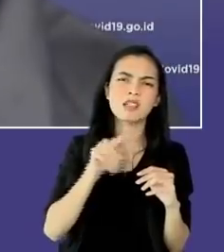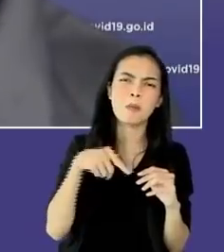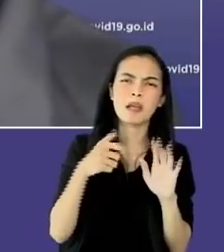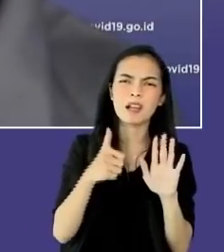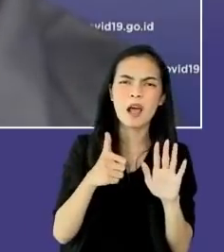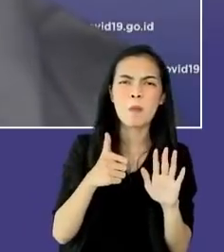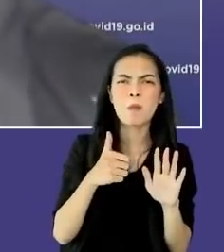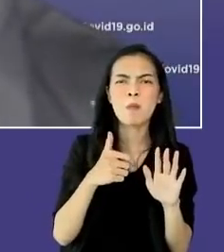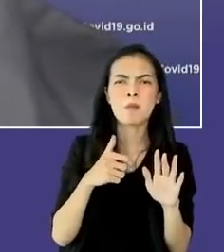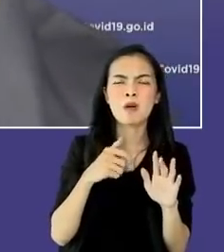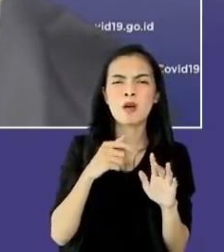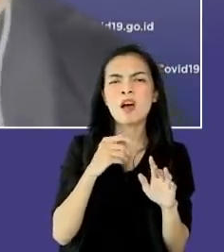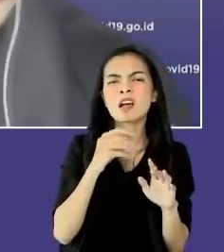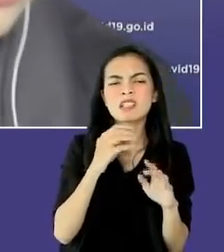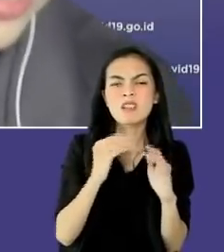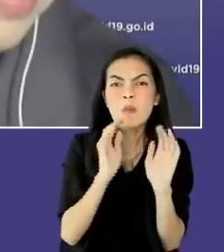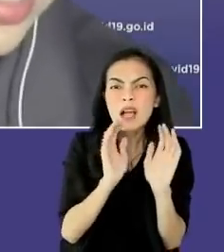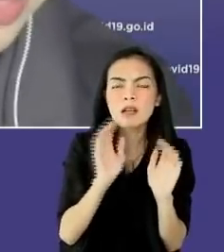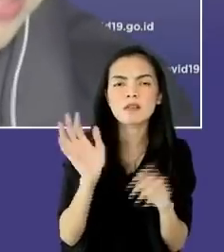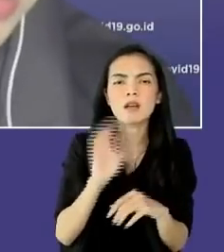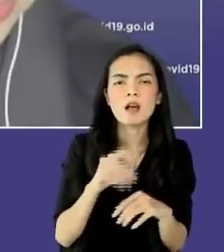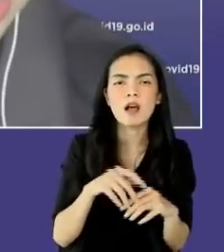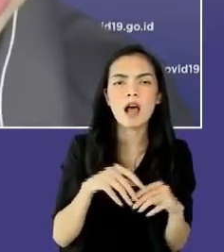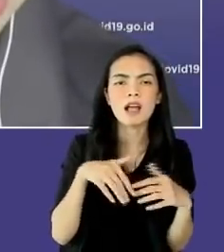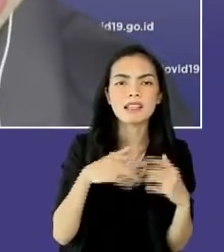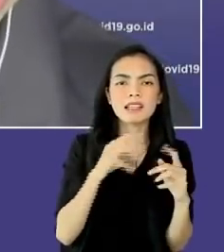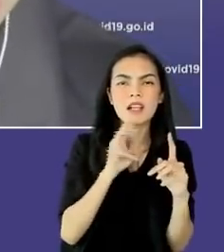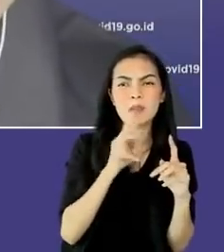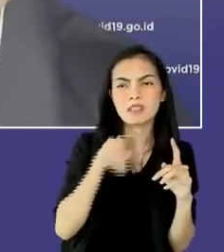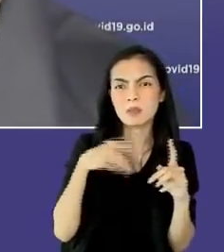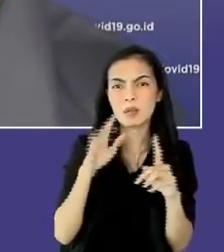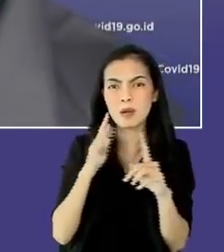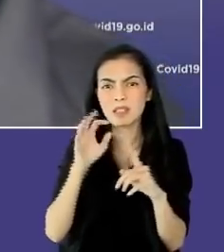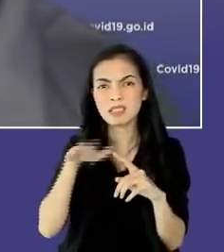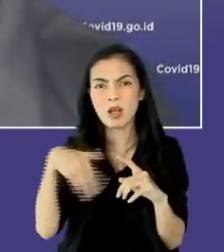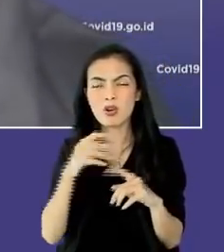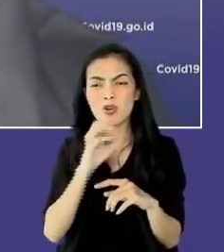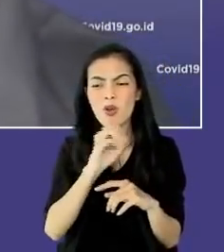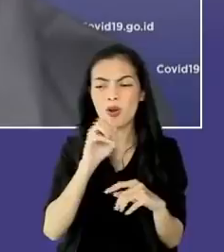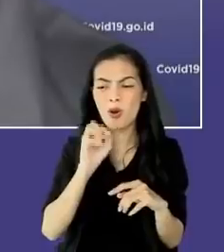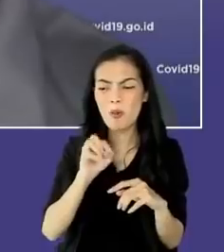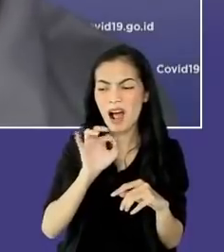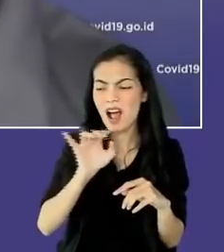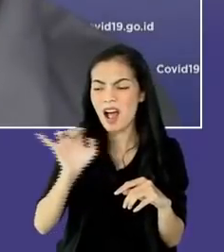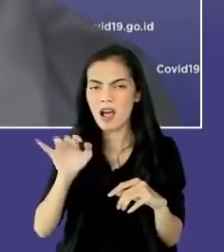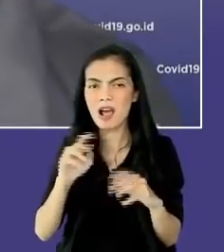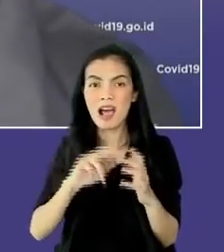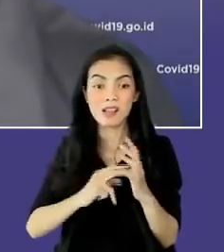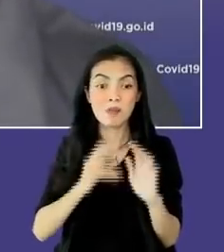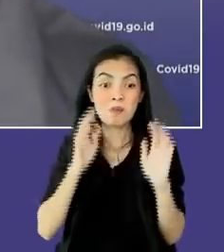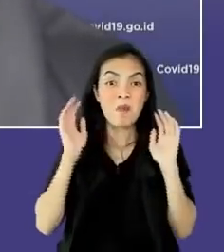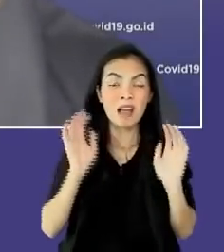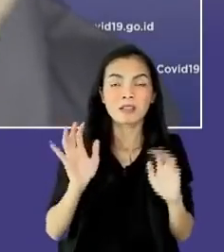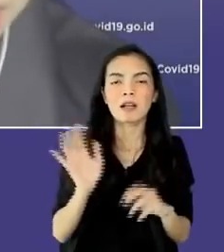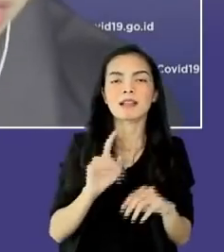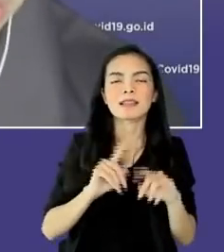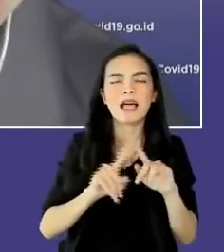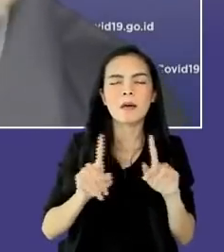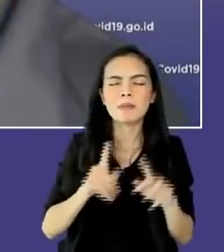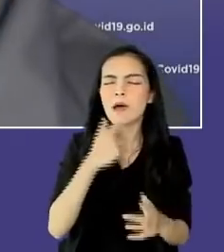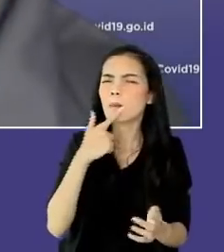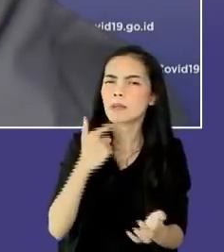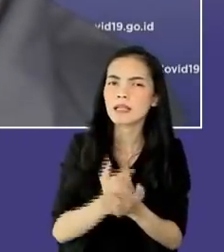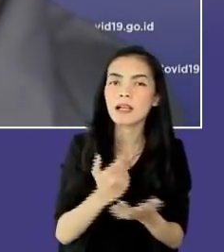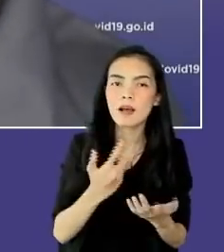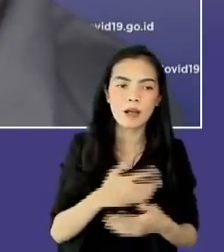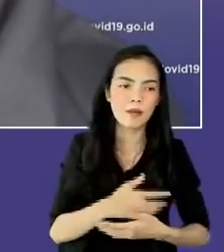tahun naiknya 0,02 atau 13 sampai 15 tahun naiknya juga hanya 0,02. Jadi nggak terlalu tinggi. Tapi harus kita highlight justru